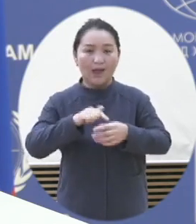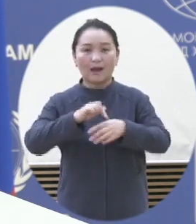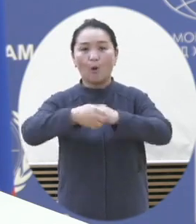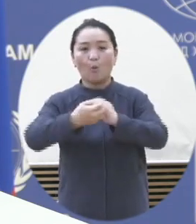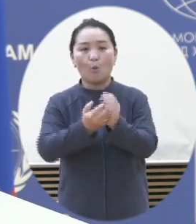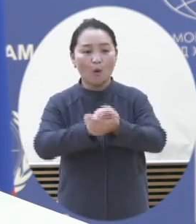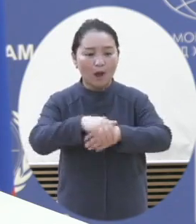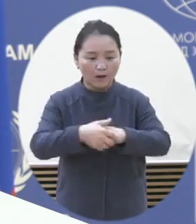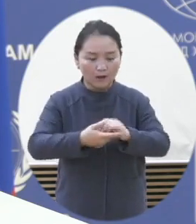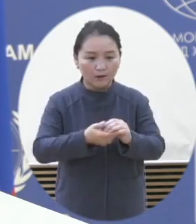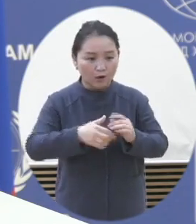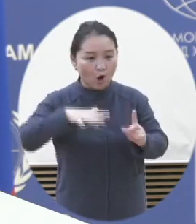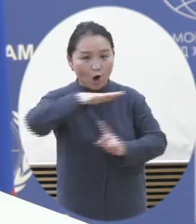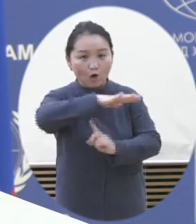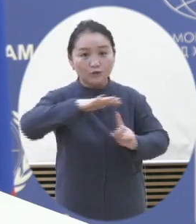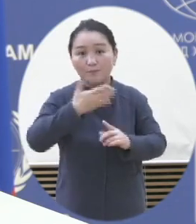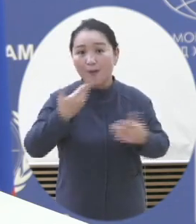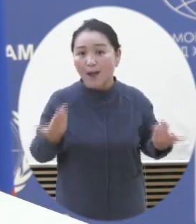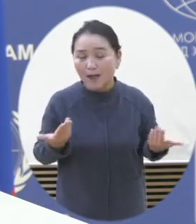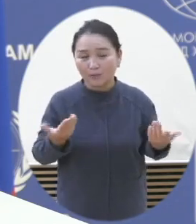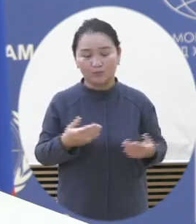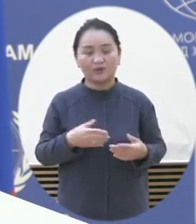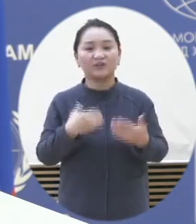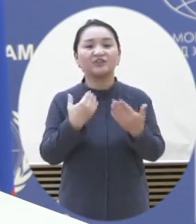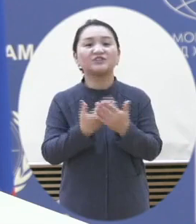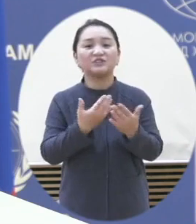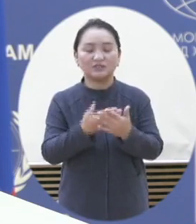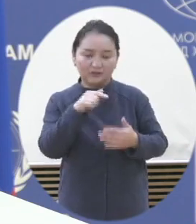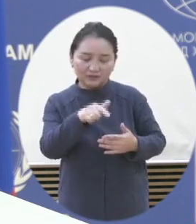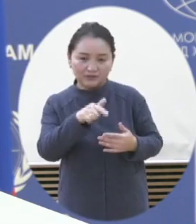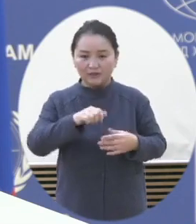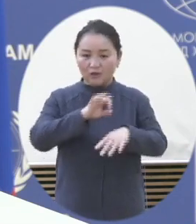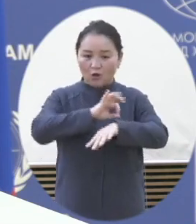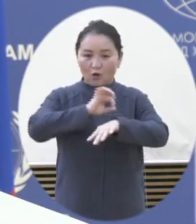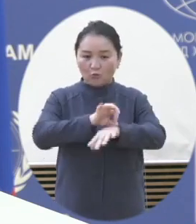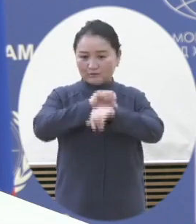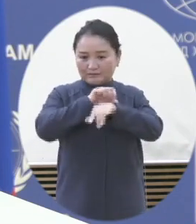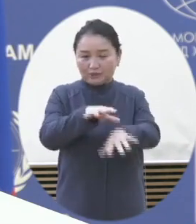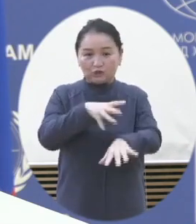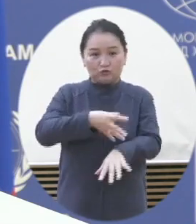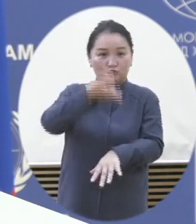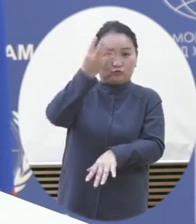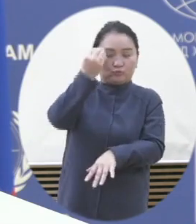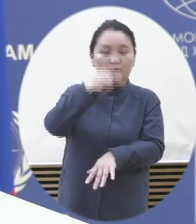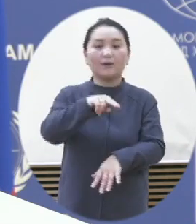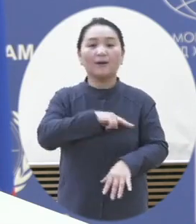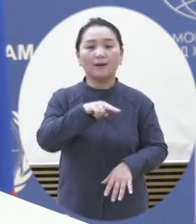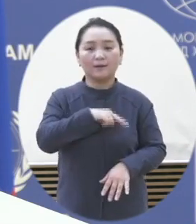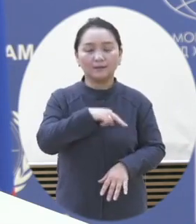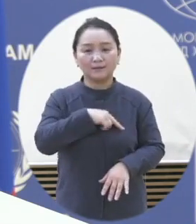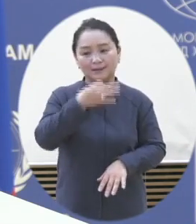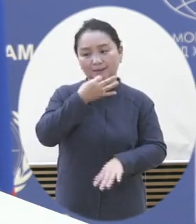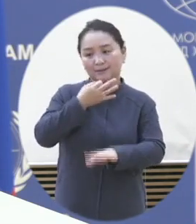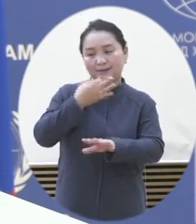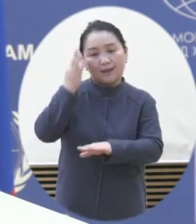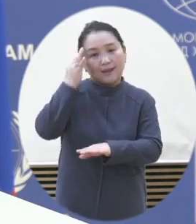зарим газруудад байдаггүй маань энэ халдварыг тархах вэ гэдгээс одоо айж ийна, энэ үрдсэн сэргийлэх арга хэмжээг авч чадахгүй байх уу гэдгээс айж